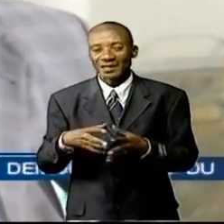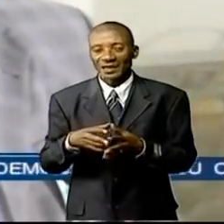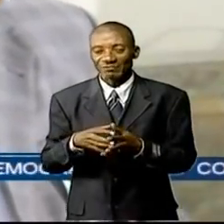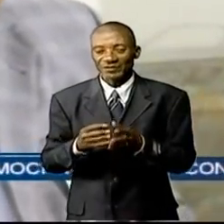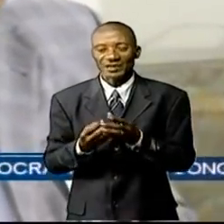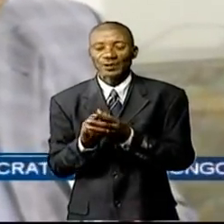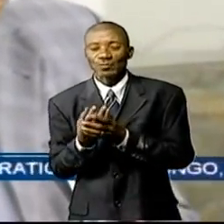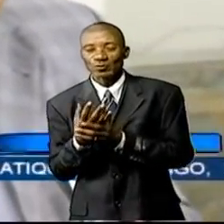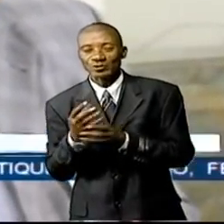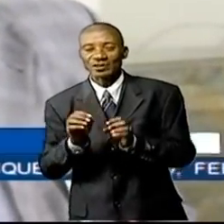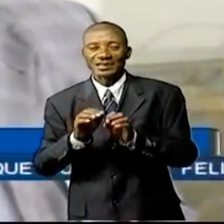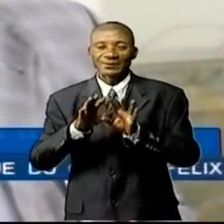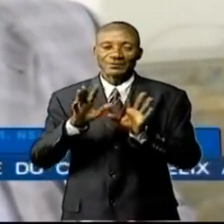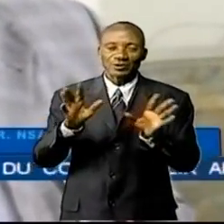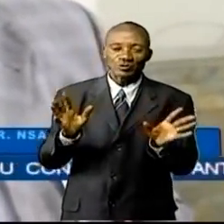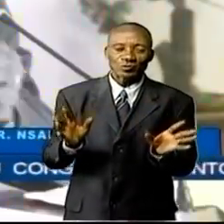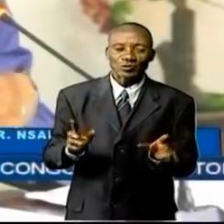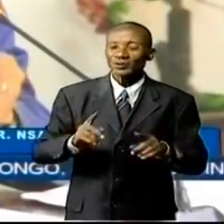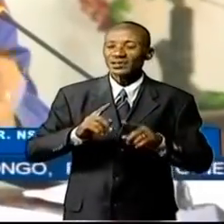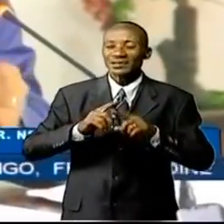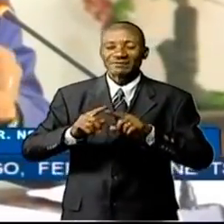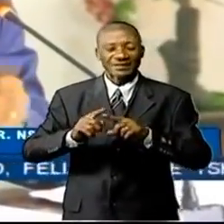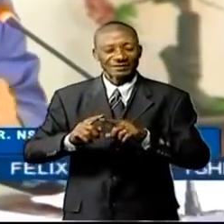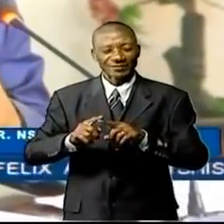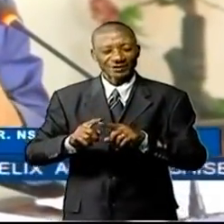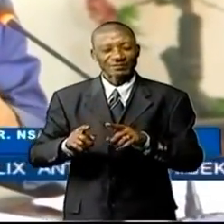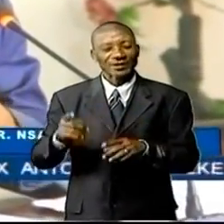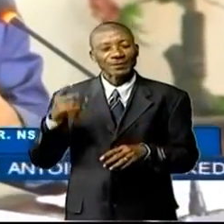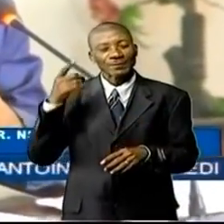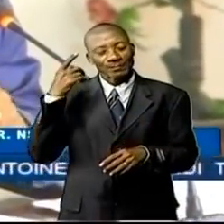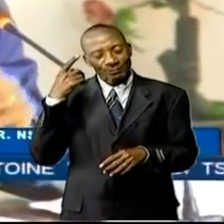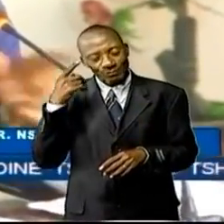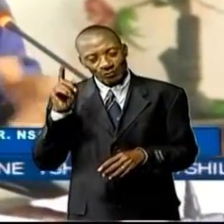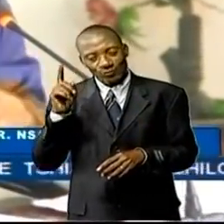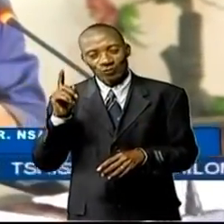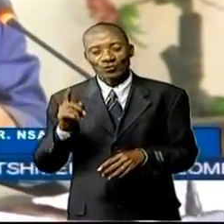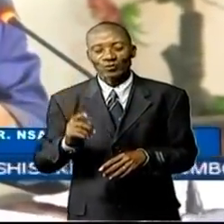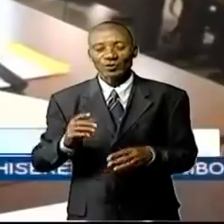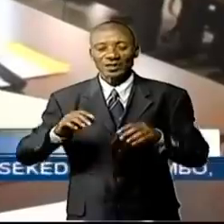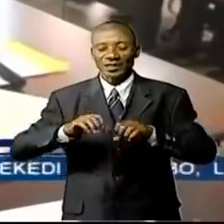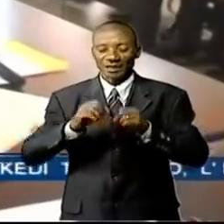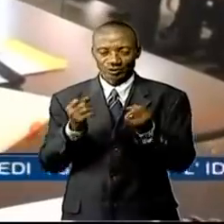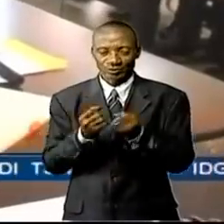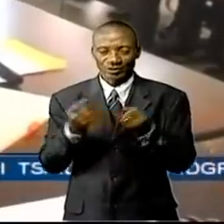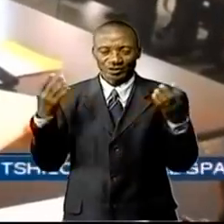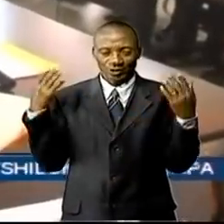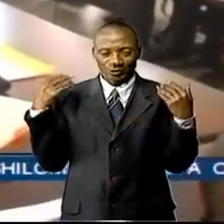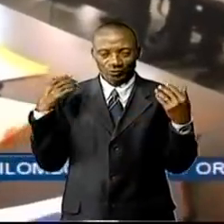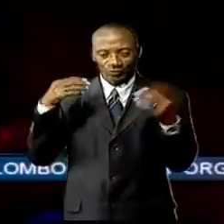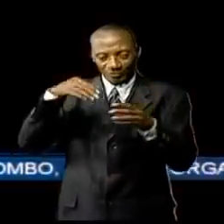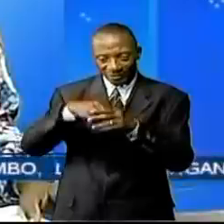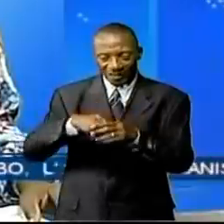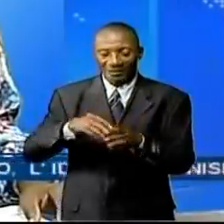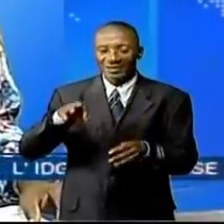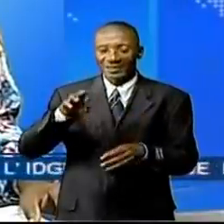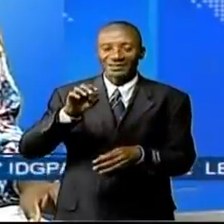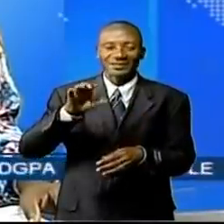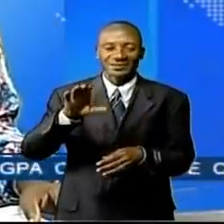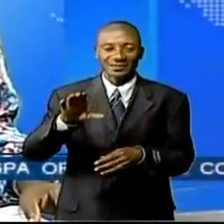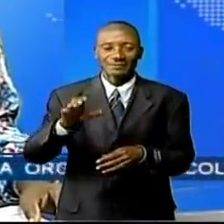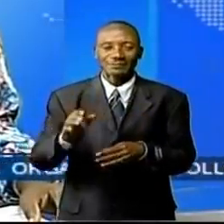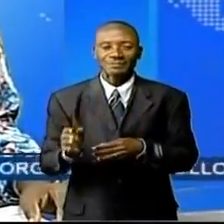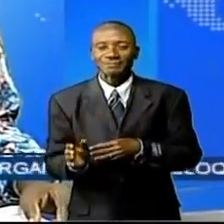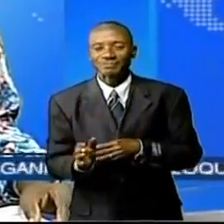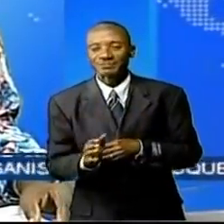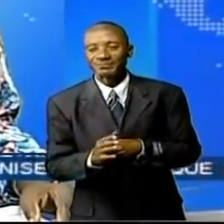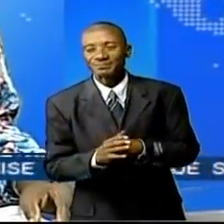autres conditionnalités, ont été confiées à une commission qui doit travailler là-dessus avant de conclure. Sachez